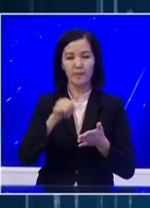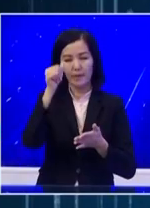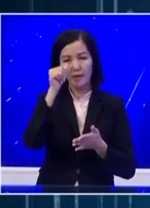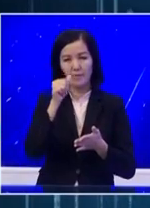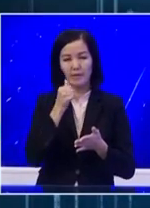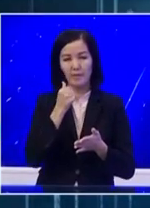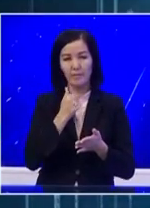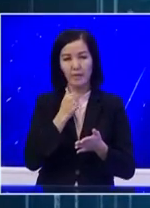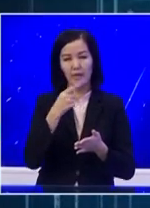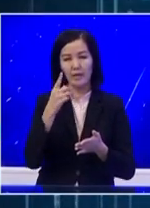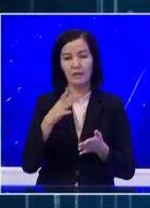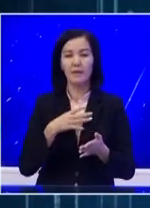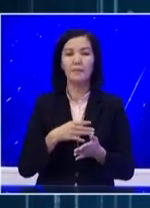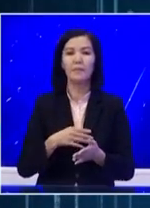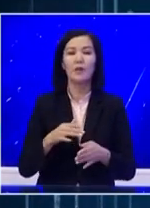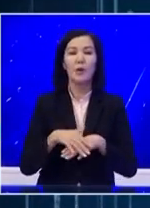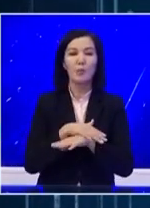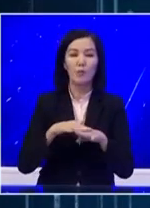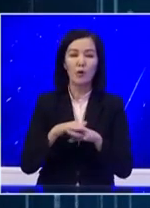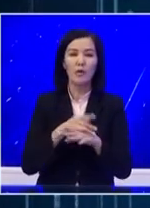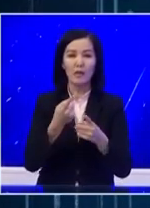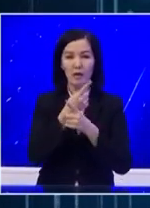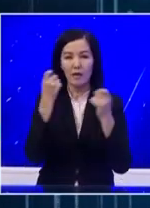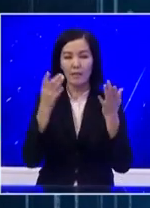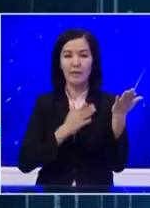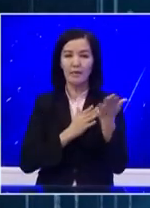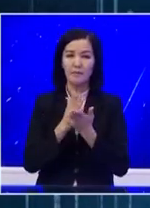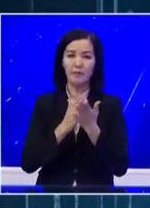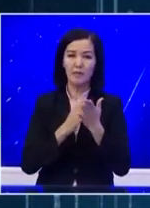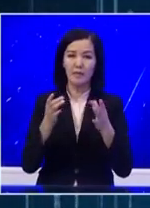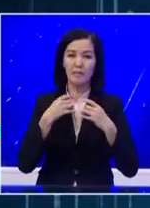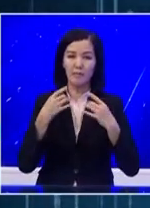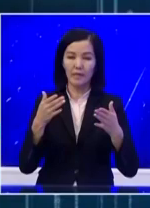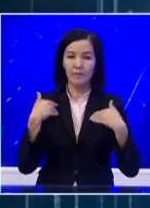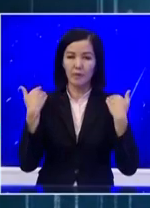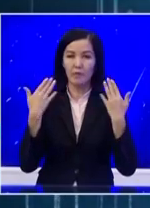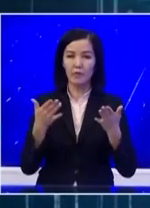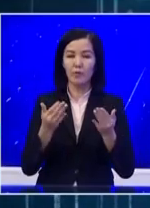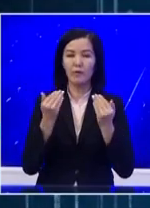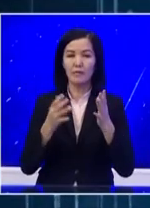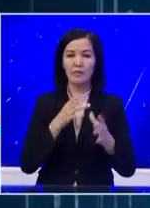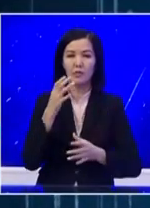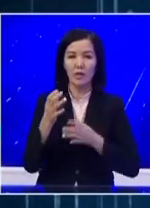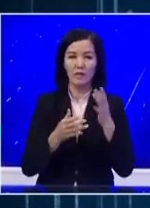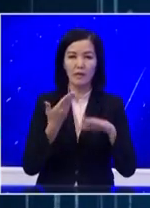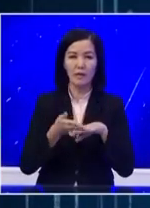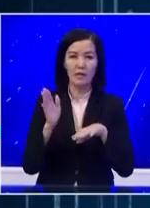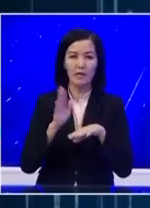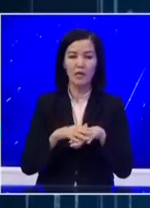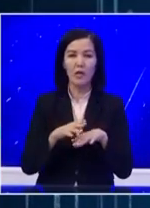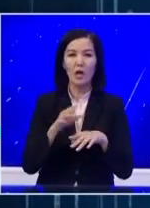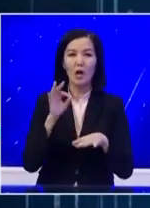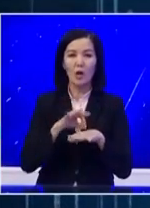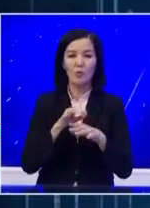Бұқаралық ақпарат құралдарының қызметкерлерін кәсіби мерекелерімен құттықтаймын. Жаһандық тұрақсыздық жағдайында, оның ішінде пандемияға